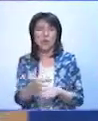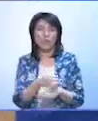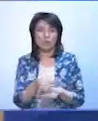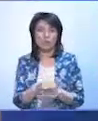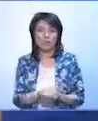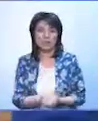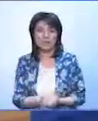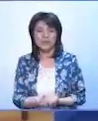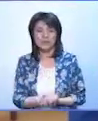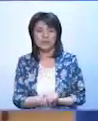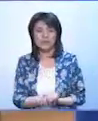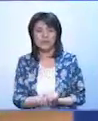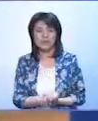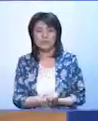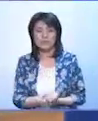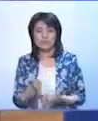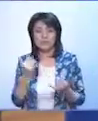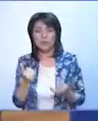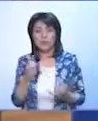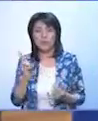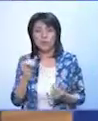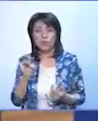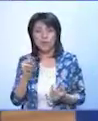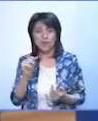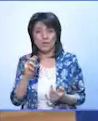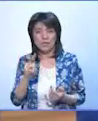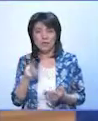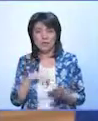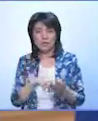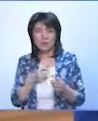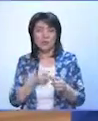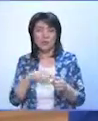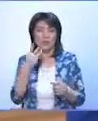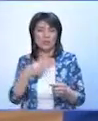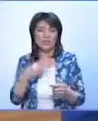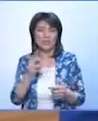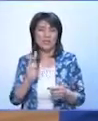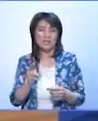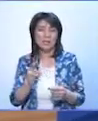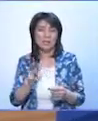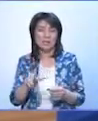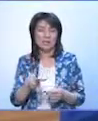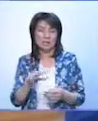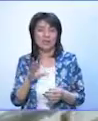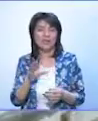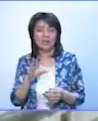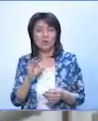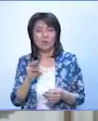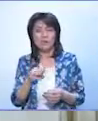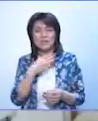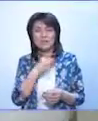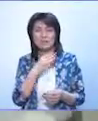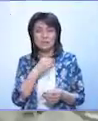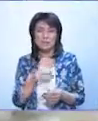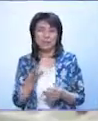Семипалатинская. В структуру полигона входит город Курчатов, который расположен 130 километров город Семей, 220 километров город Павлодар. После